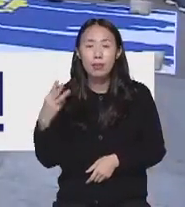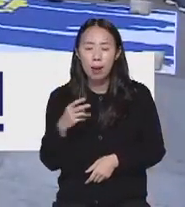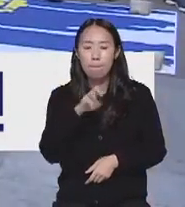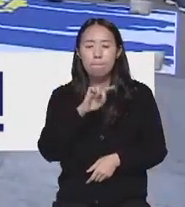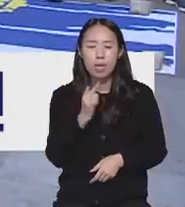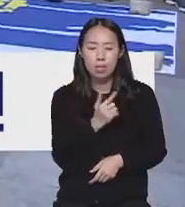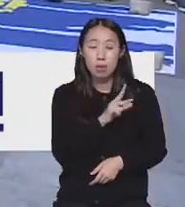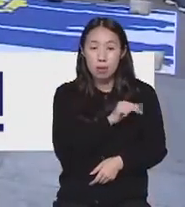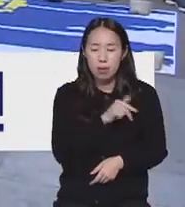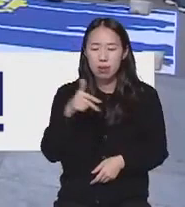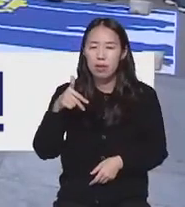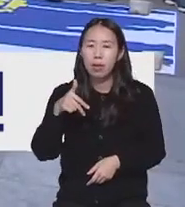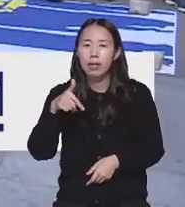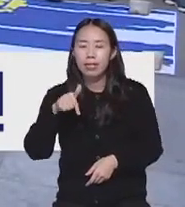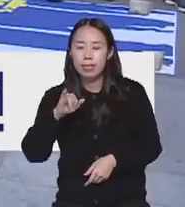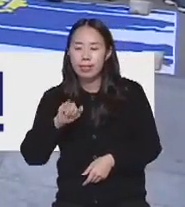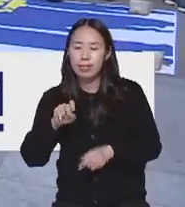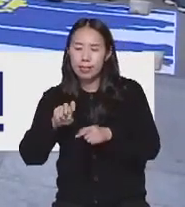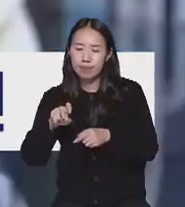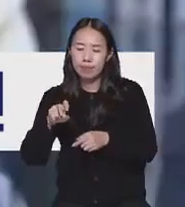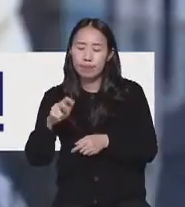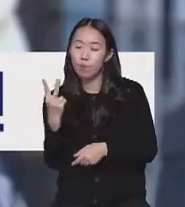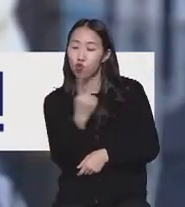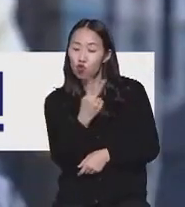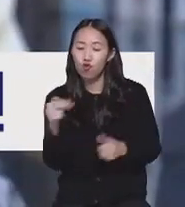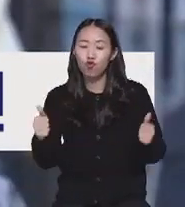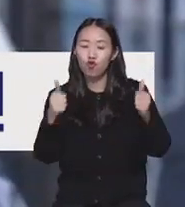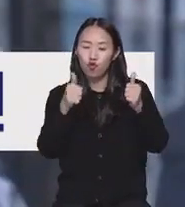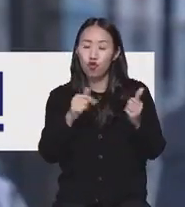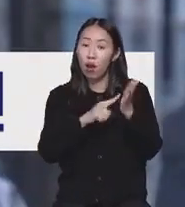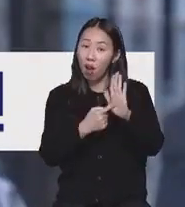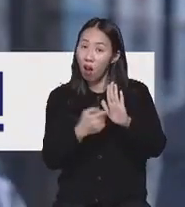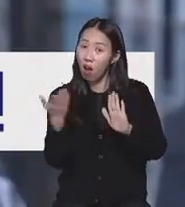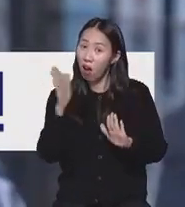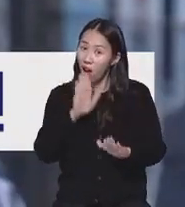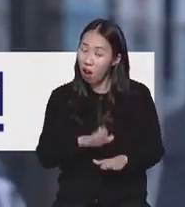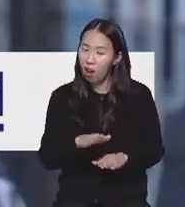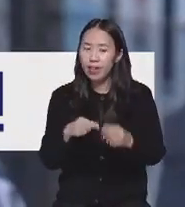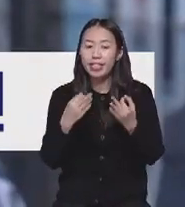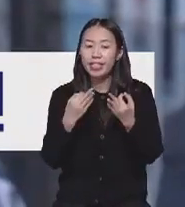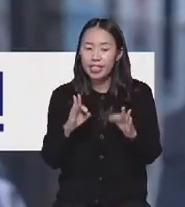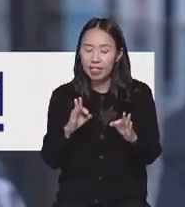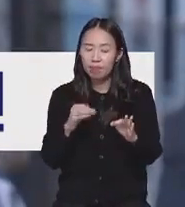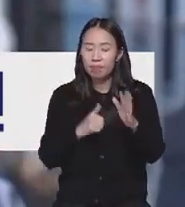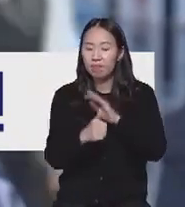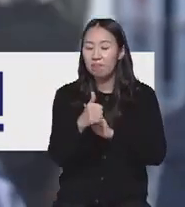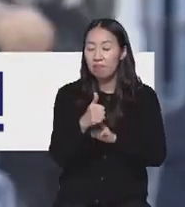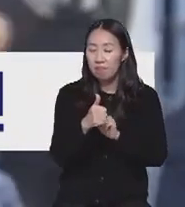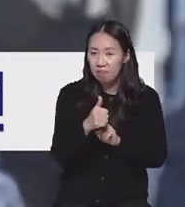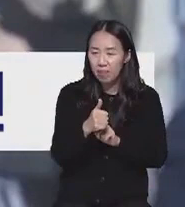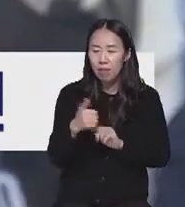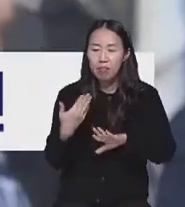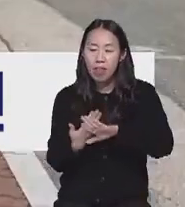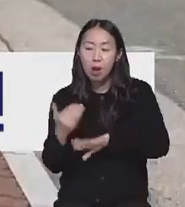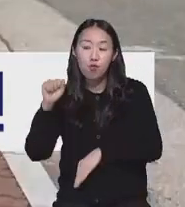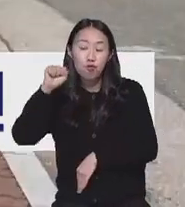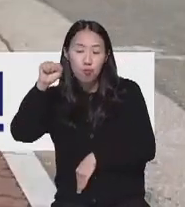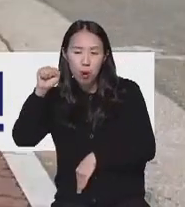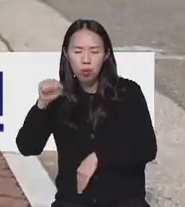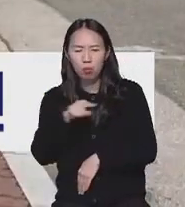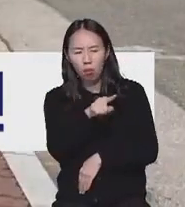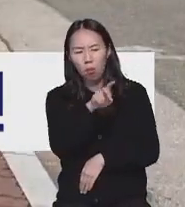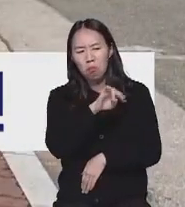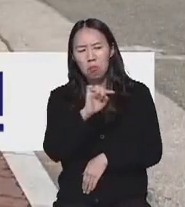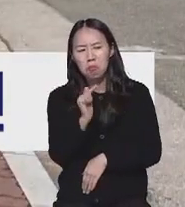민영배 의원과 정재혁 전 행정관의 1대1 경선 지역으로 발표됐지만 김 전 대변인 등 포도포된 예비 후보들이 현역